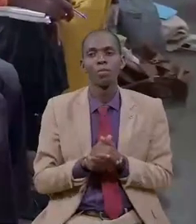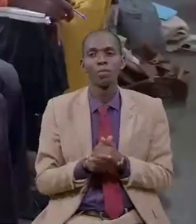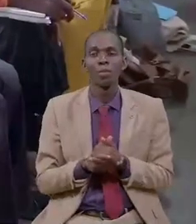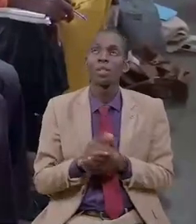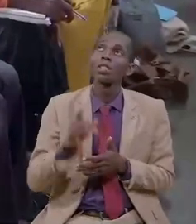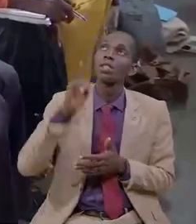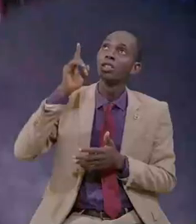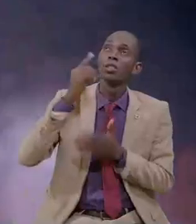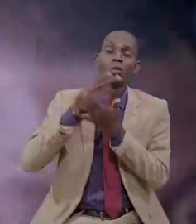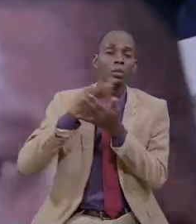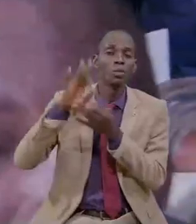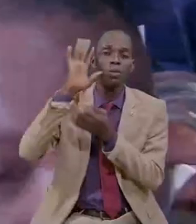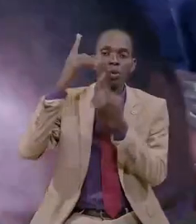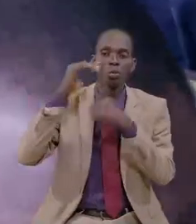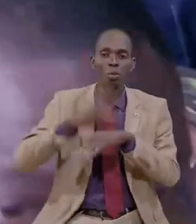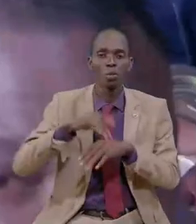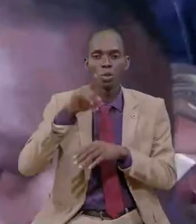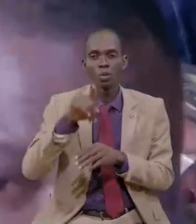Il viendra sur toi.